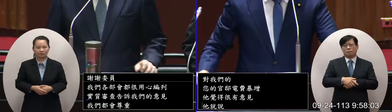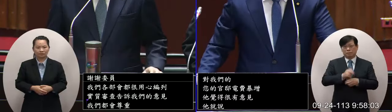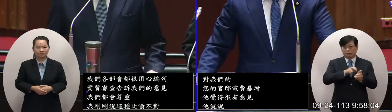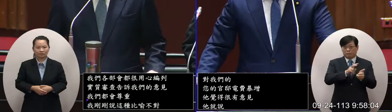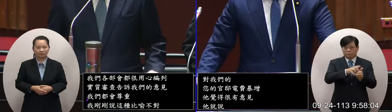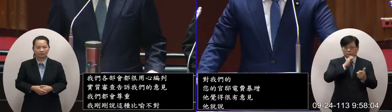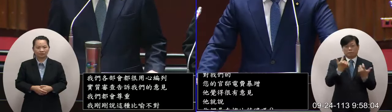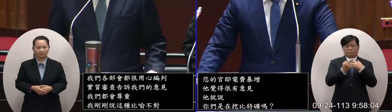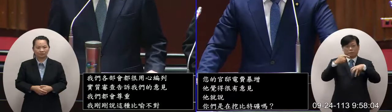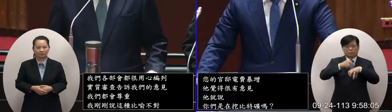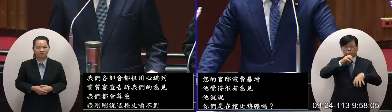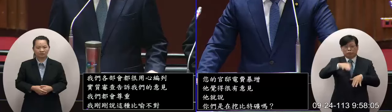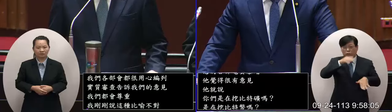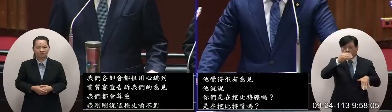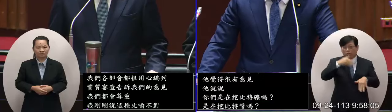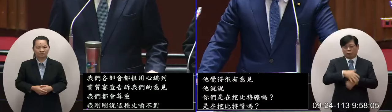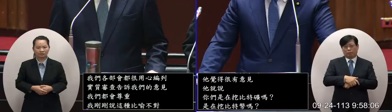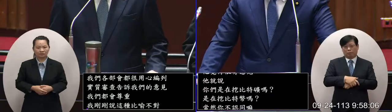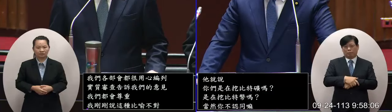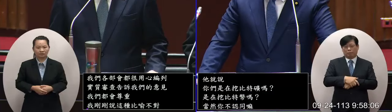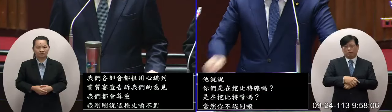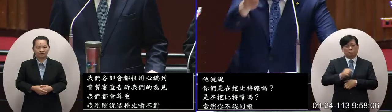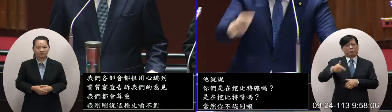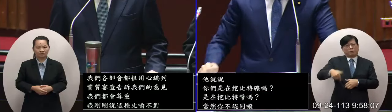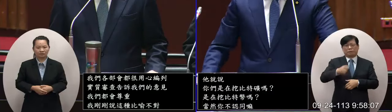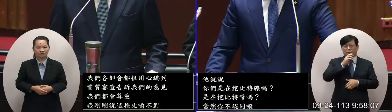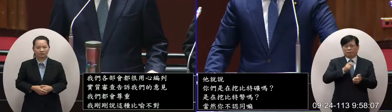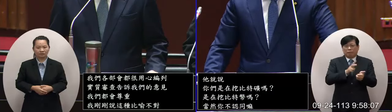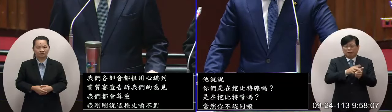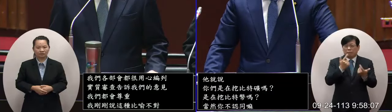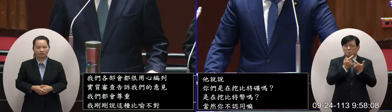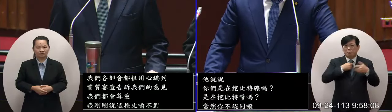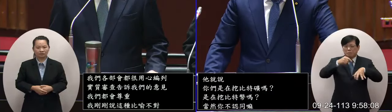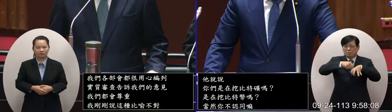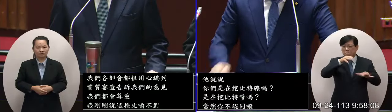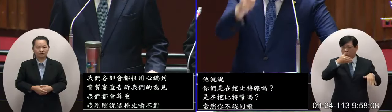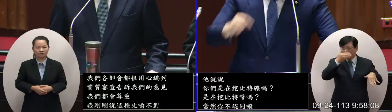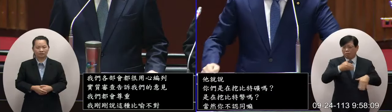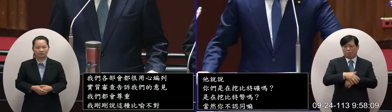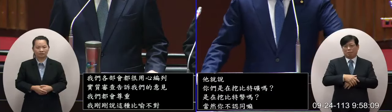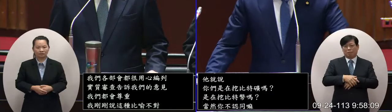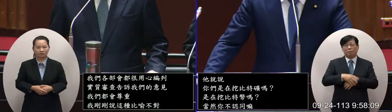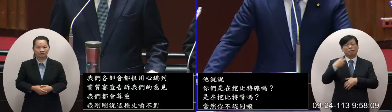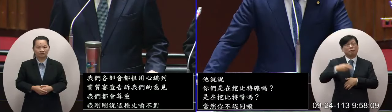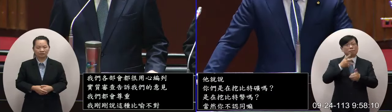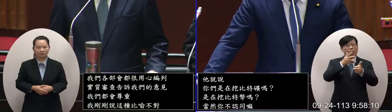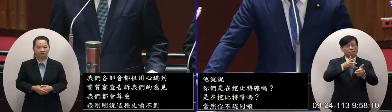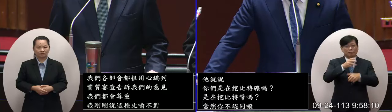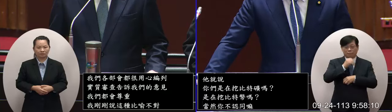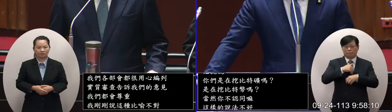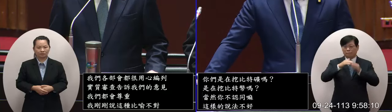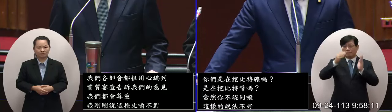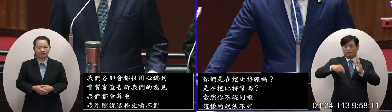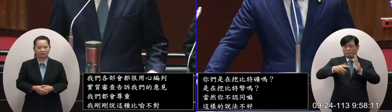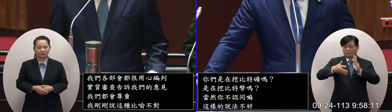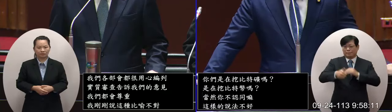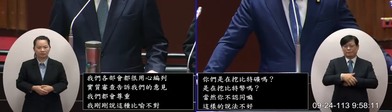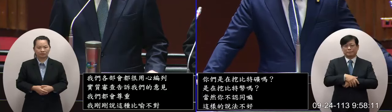北极熊啊？什么挖比特币？养北极熊啊？ 我再问我们的卓院长